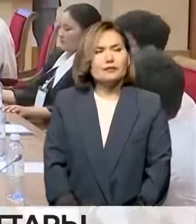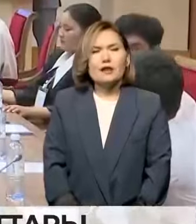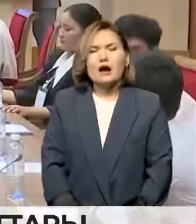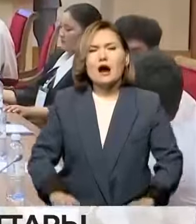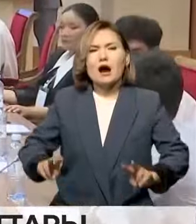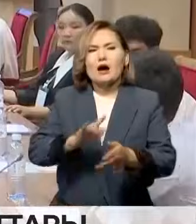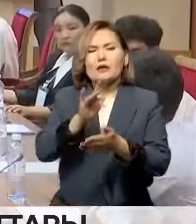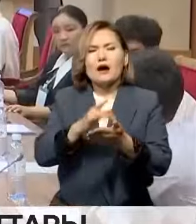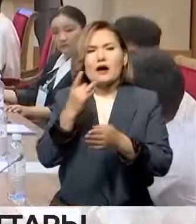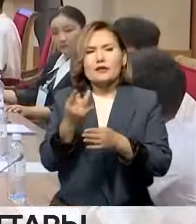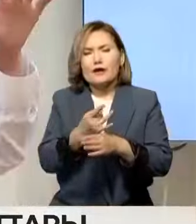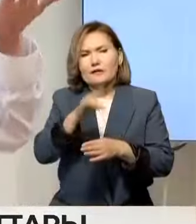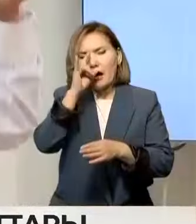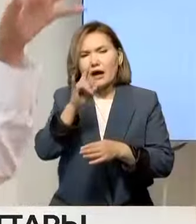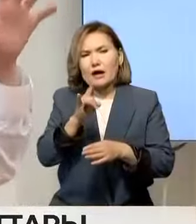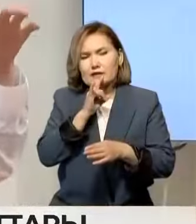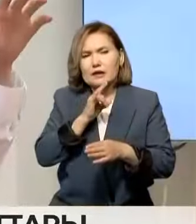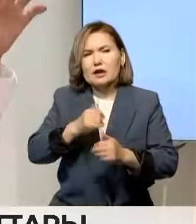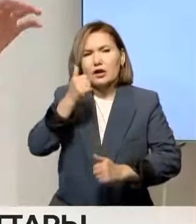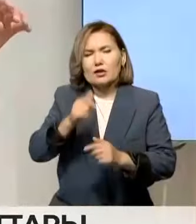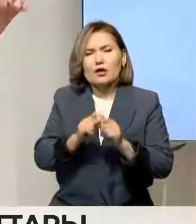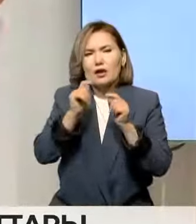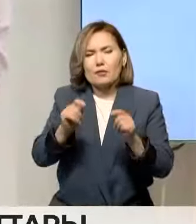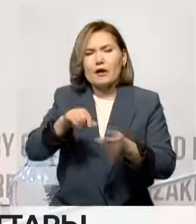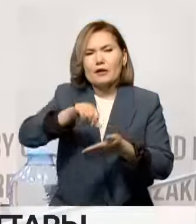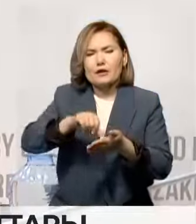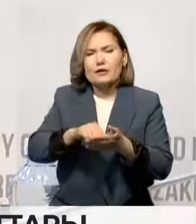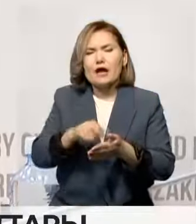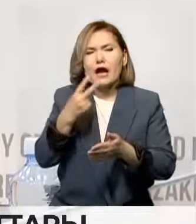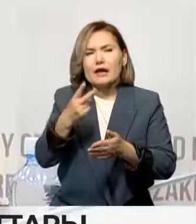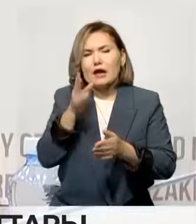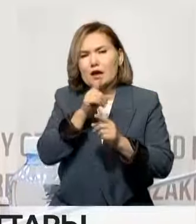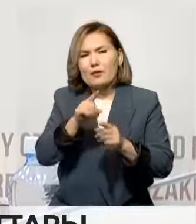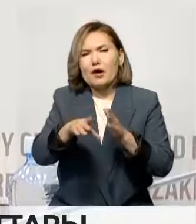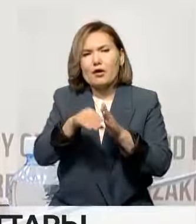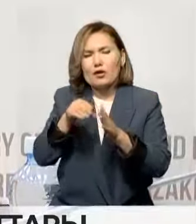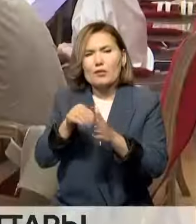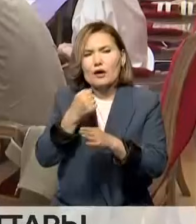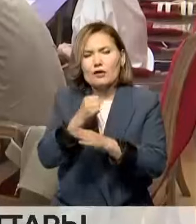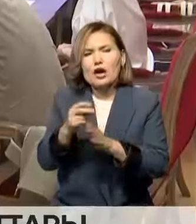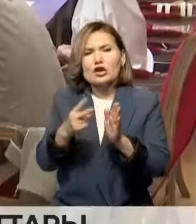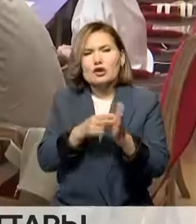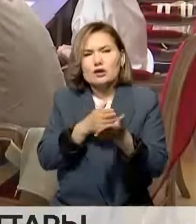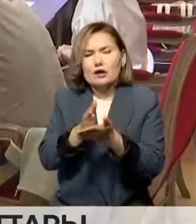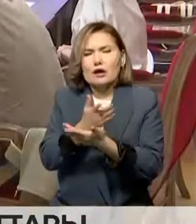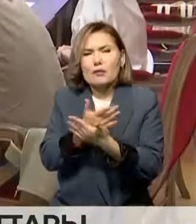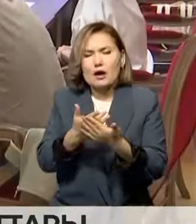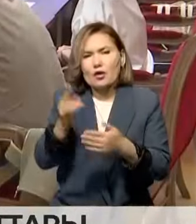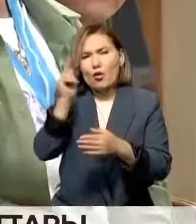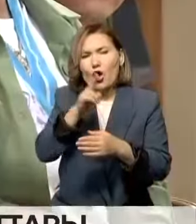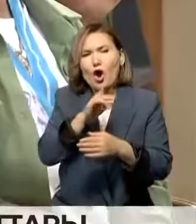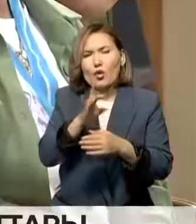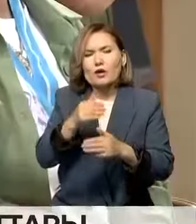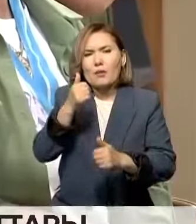Астанада алғаш рет ел үміті премиясының финалы өтті. Қатысушылар екі кезеңнен тұратын іріктеуден өтіп, жеті бағыт бойынша түрлі оқу курстары